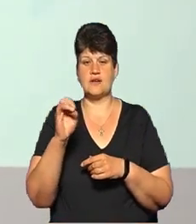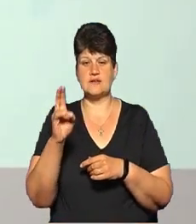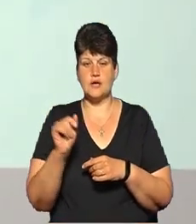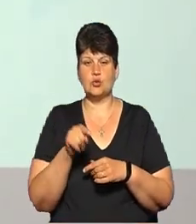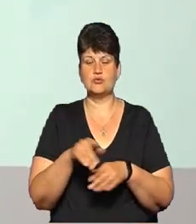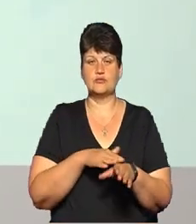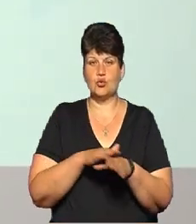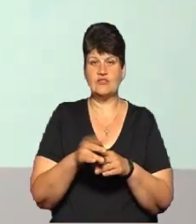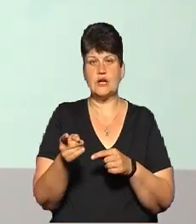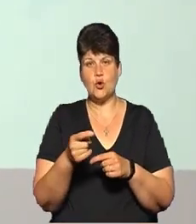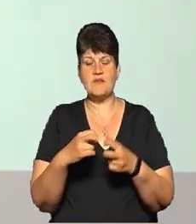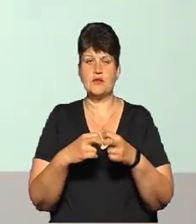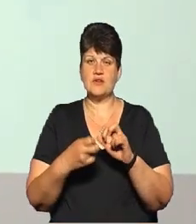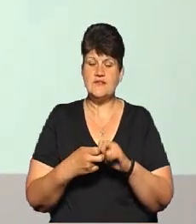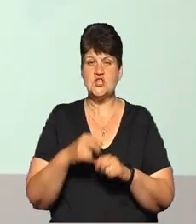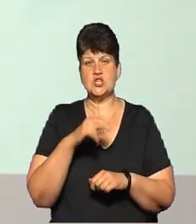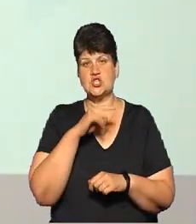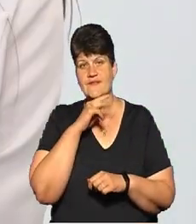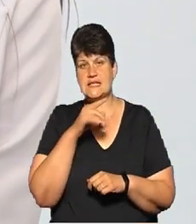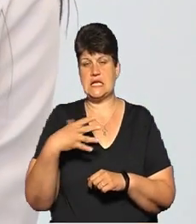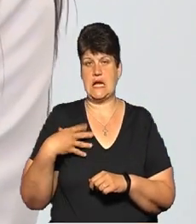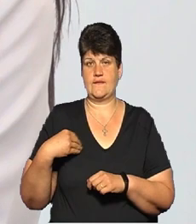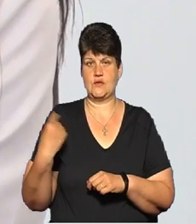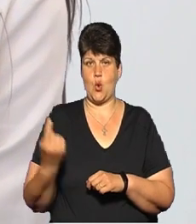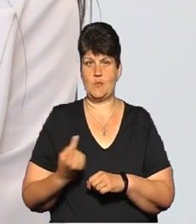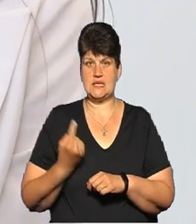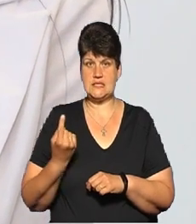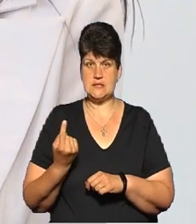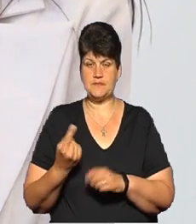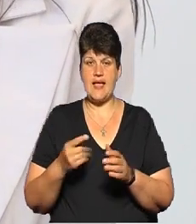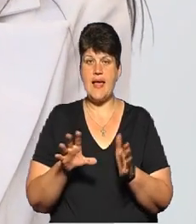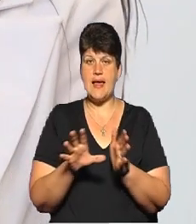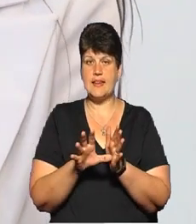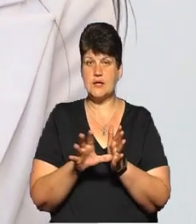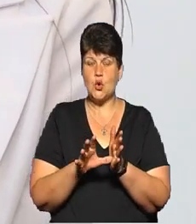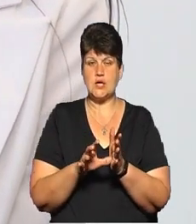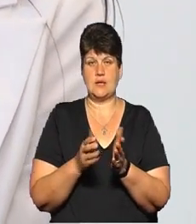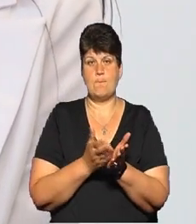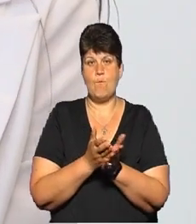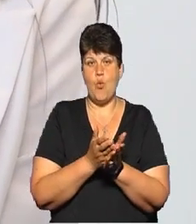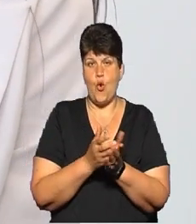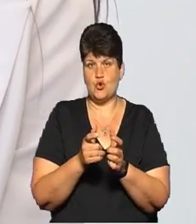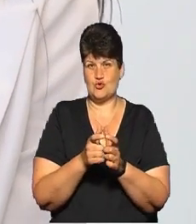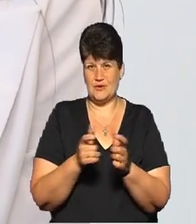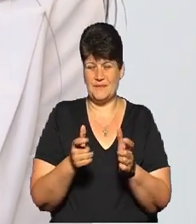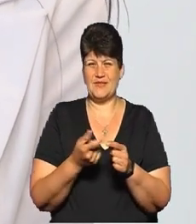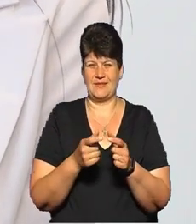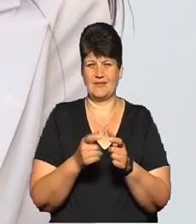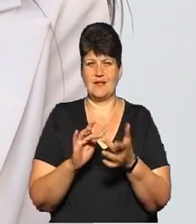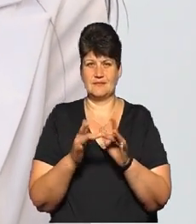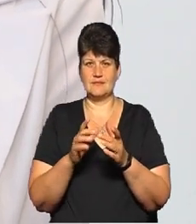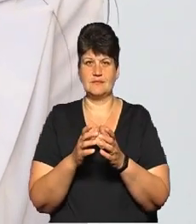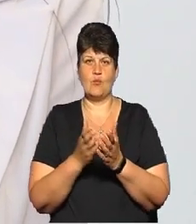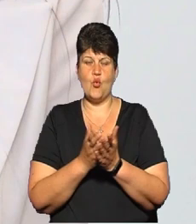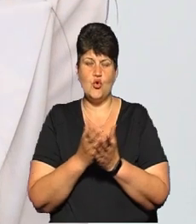Тернопільській, Івано-Франківській, Чернівецькій та Львівській областях. Електронні послуги, цифрові квитки, цифровізація різноманітних сфер